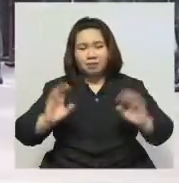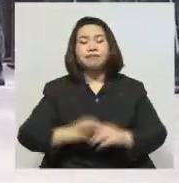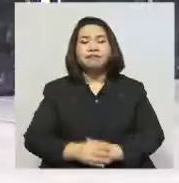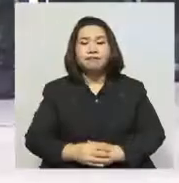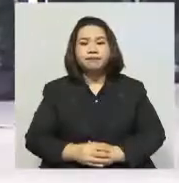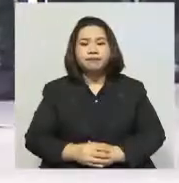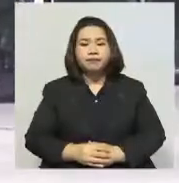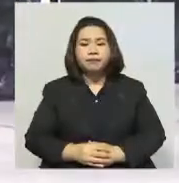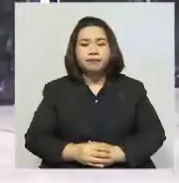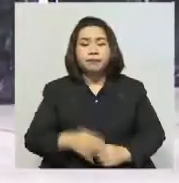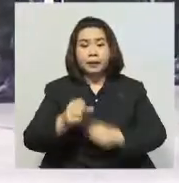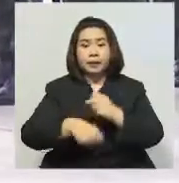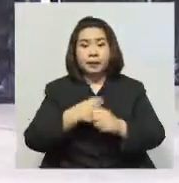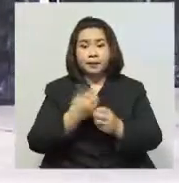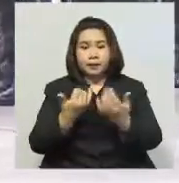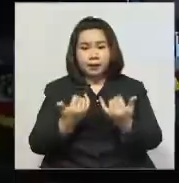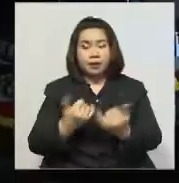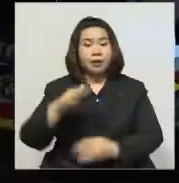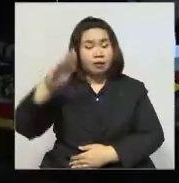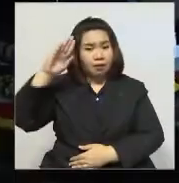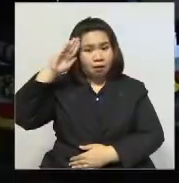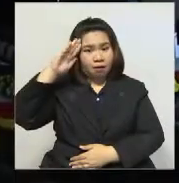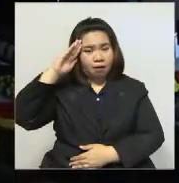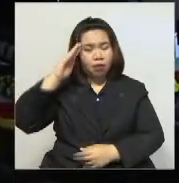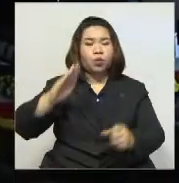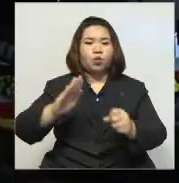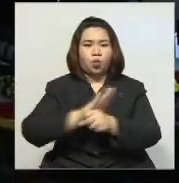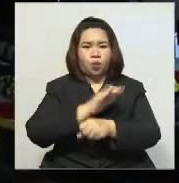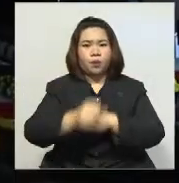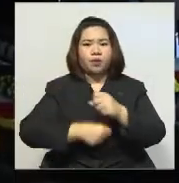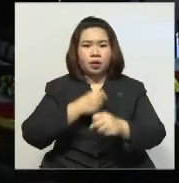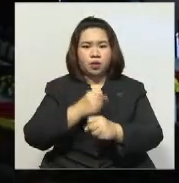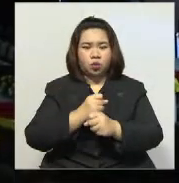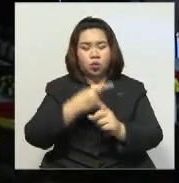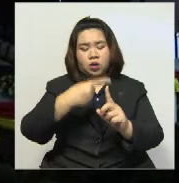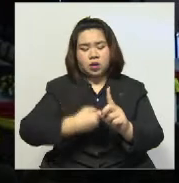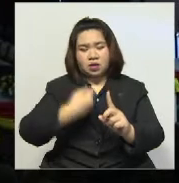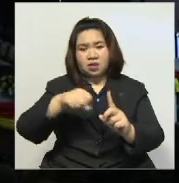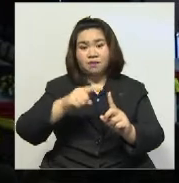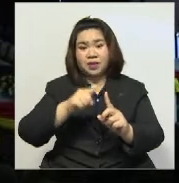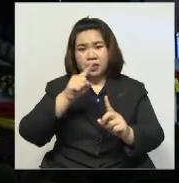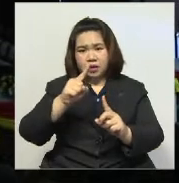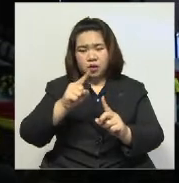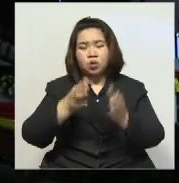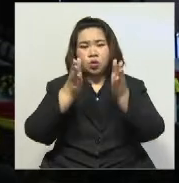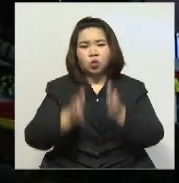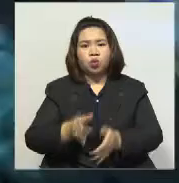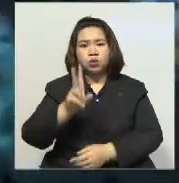าร สำหรับปีนี้นะคะมีนายทหารชั้นนายพลที่จะครบเกษียณอายุราชการวันที่1ตุลาคมจำนว